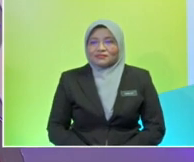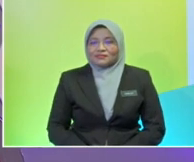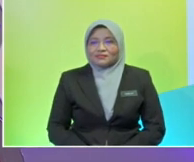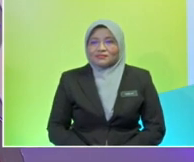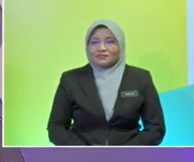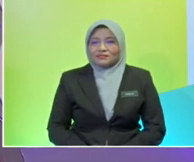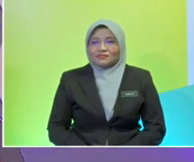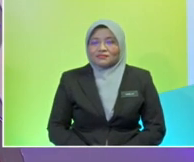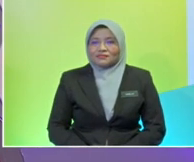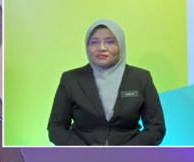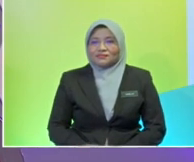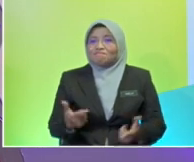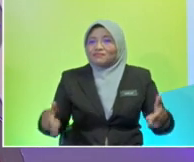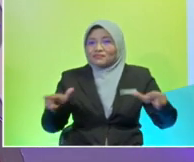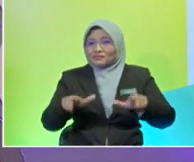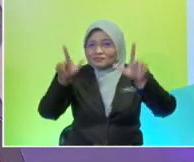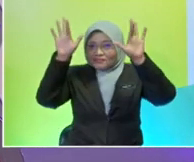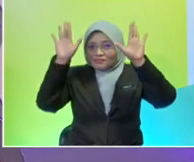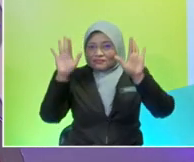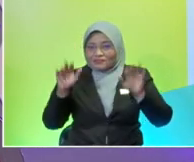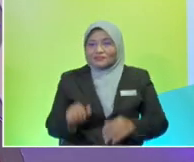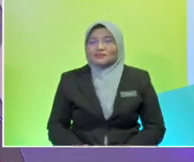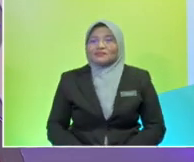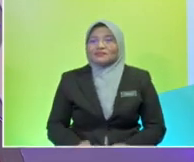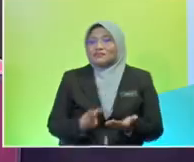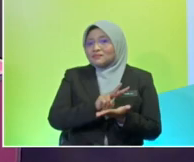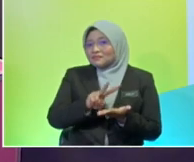Oke kita lihat pada video yang pertama